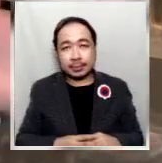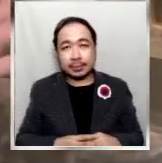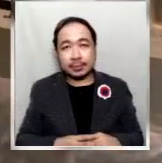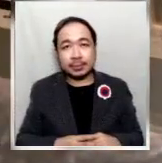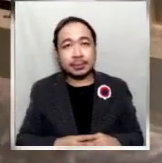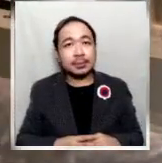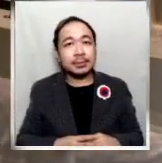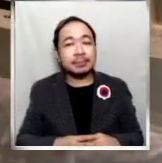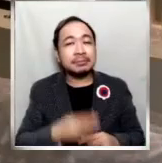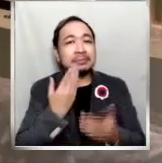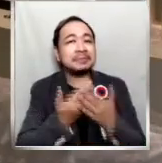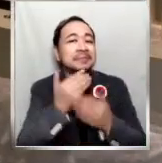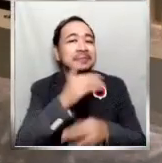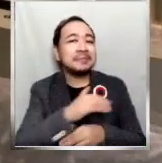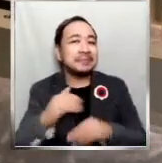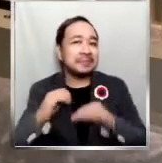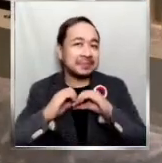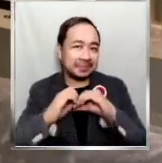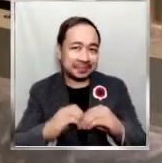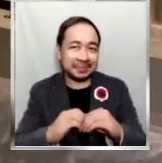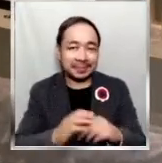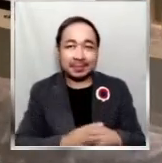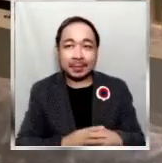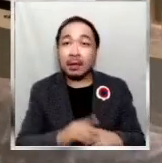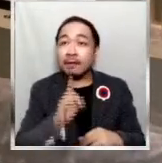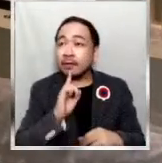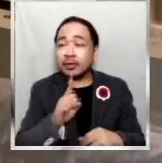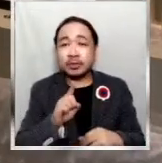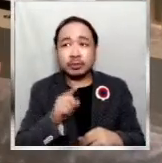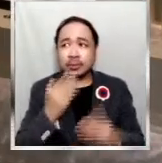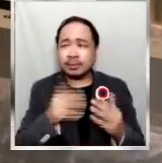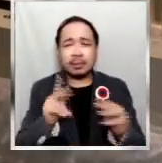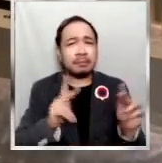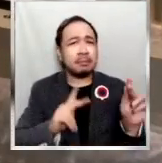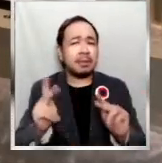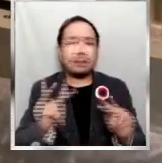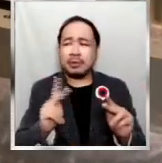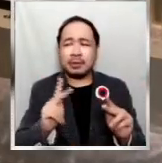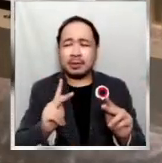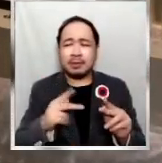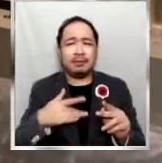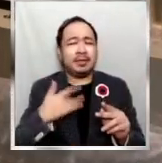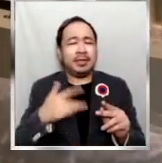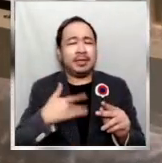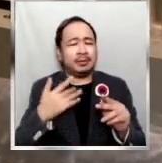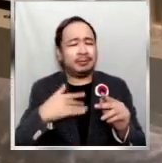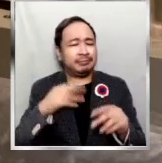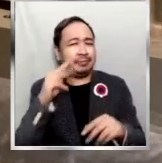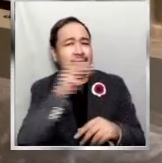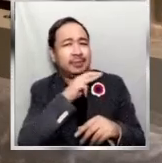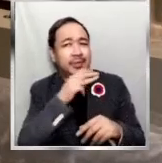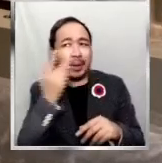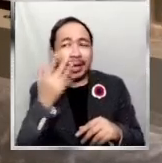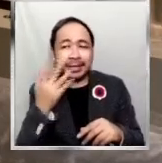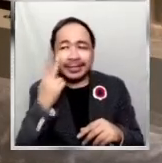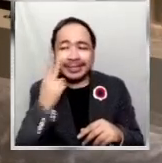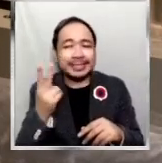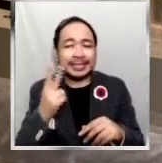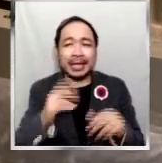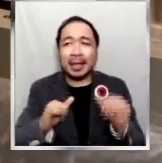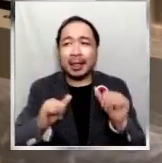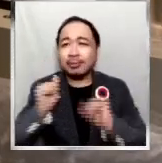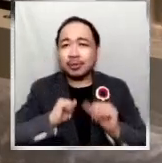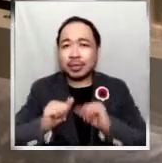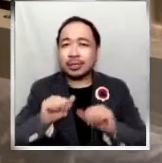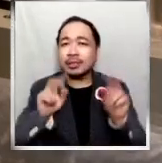Good evening mga kapuso! Tiyak na maninibago raw ang viewers sa kakaibang pagganap ng ilang kapuso stars sa Stories from the Heart, Never